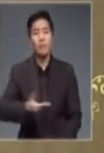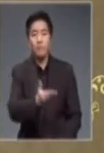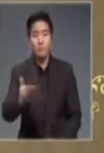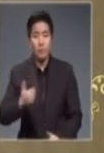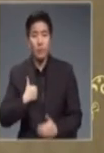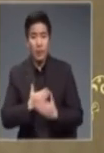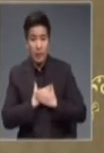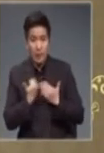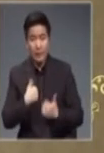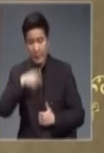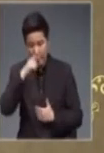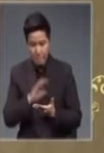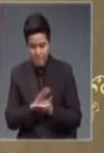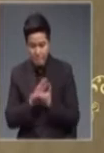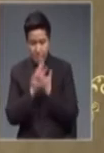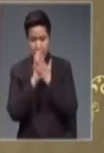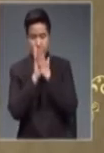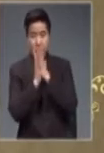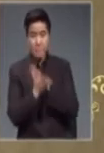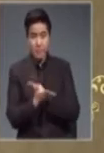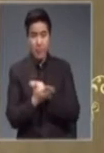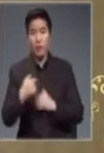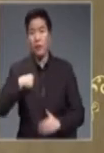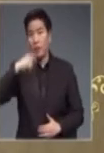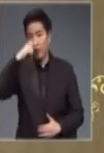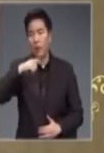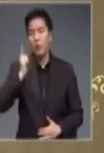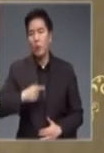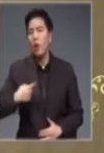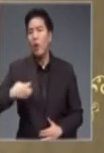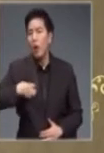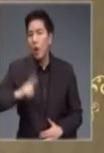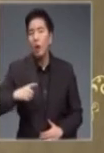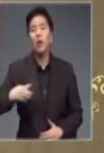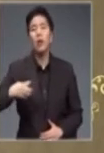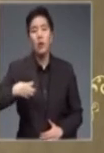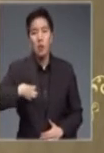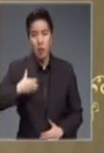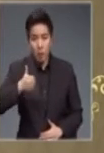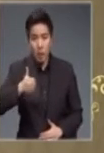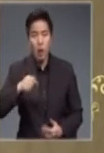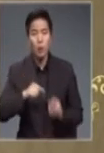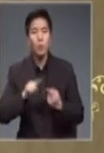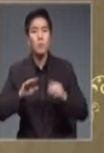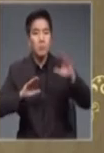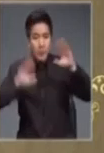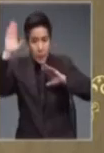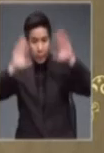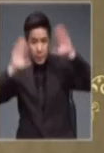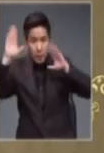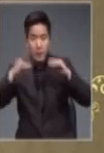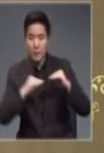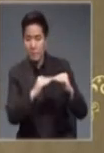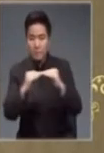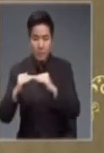นะครับก็เป็นไปตามความต้องการของประชาชนในพื้นที่แต่ไม่สอดคล้องกับการพัฒนาประเทศกับการเปลี่ยนแปลงของโลกในปัจจุบันนะครับมันต้องมี